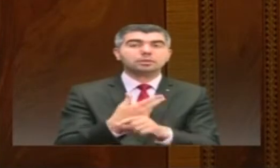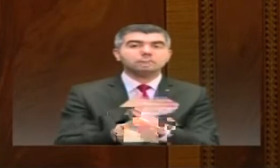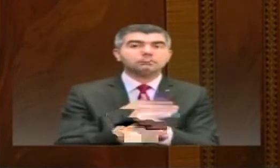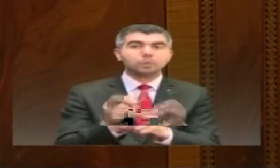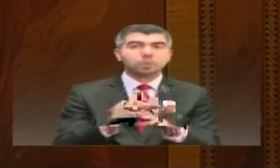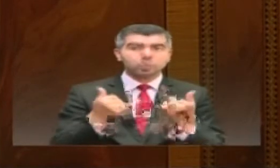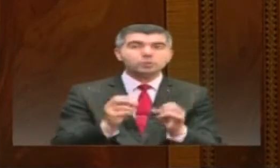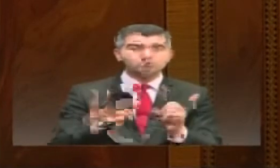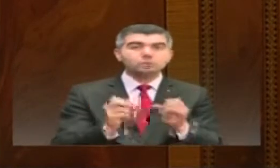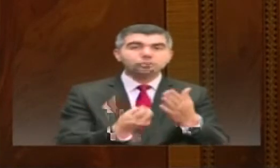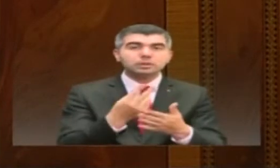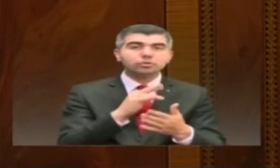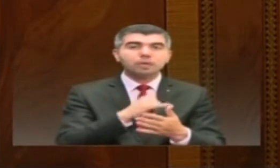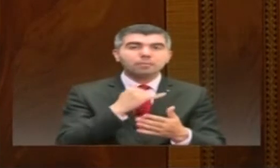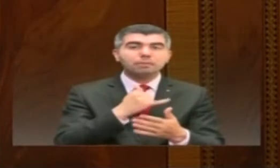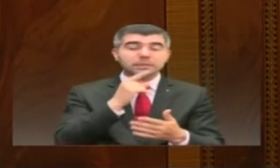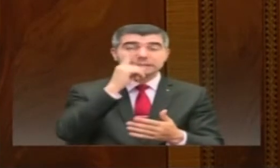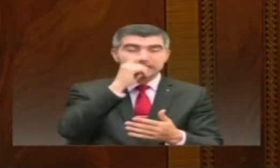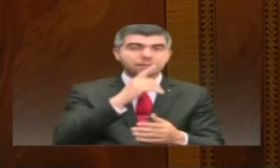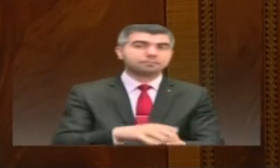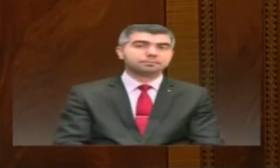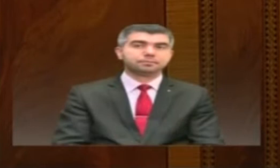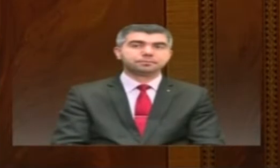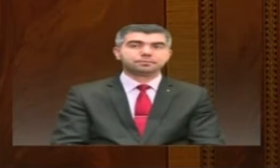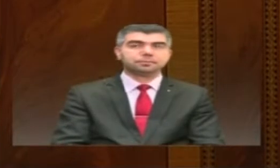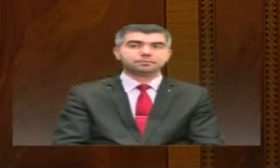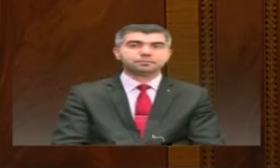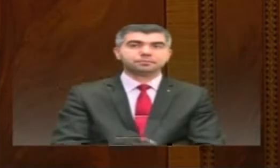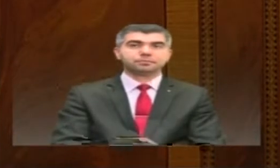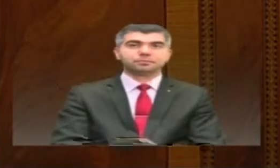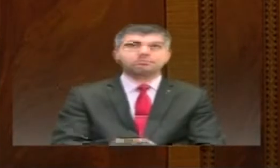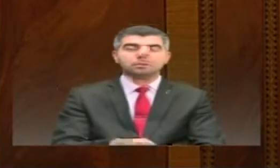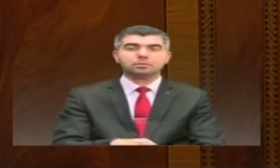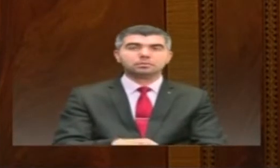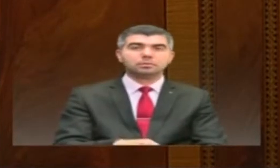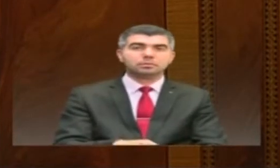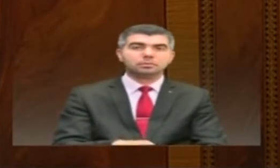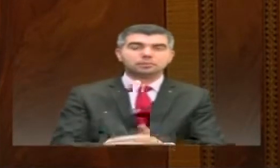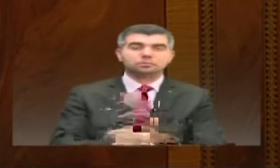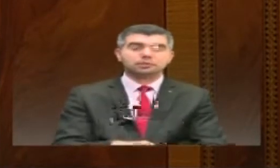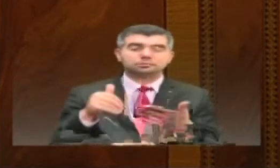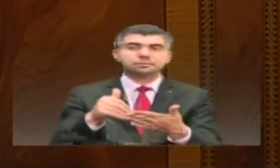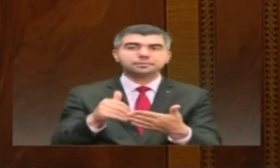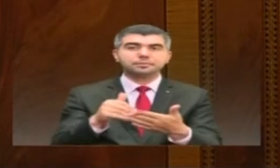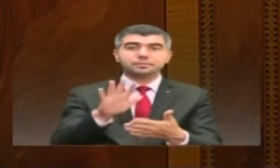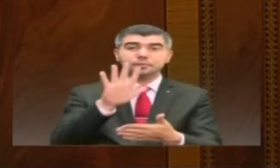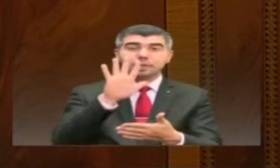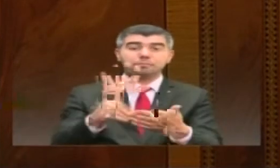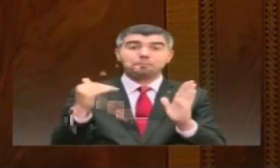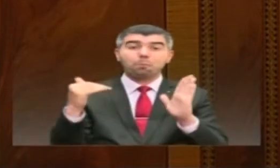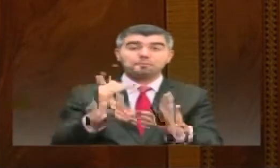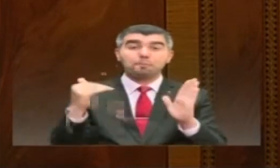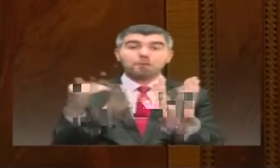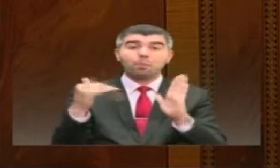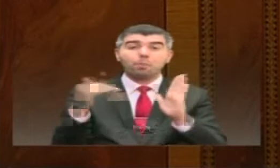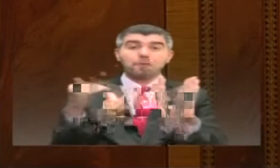مدرسة جديدة في مختلف المناطق المغرب، ضمنها 120 بمكتب التكوين المهني وإنعاش